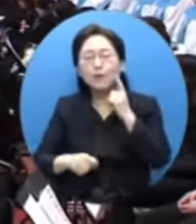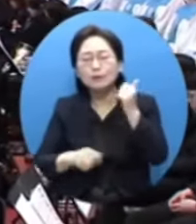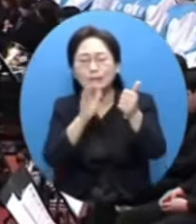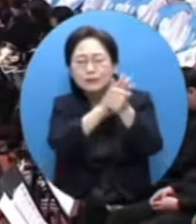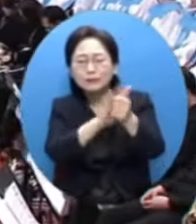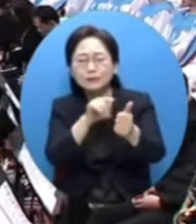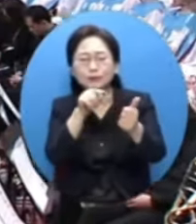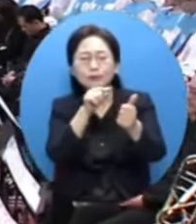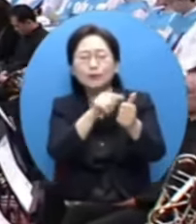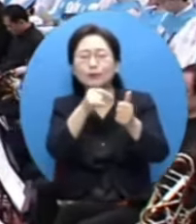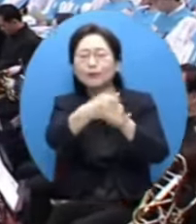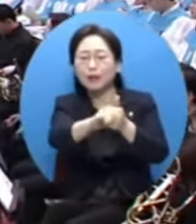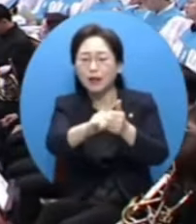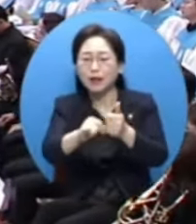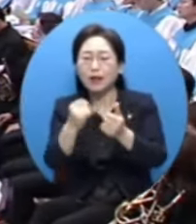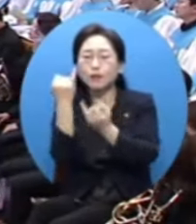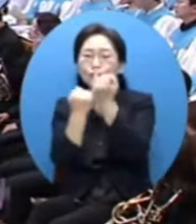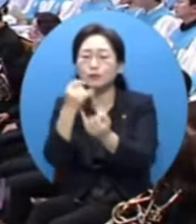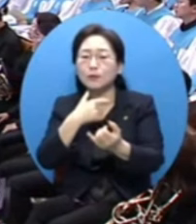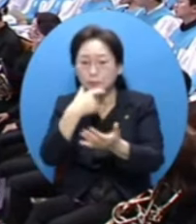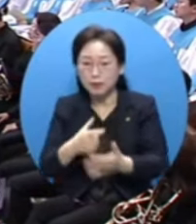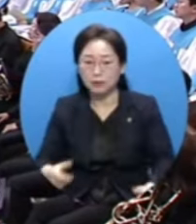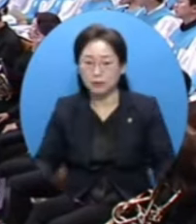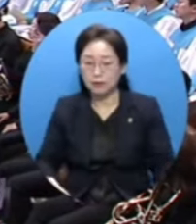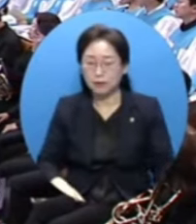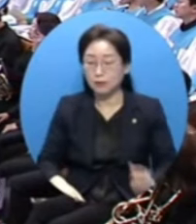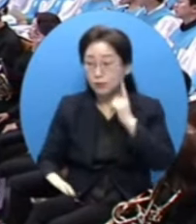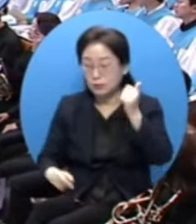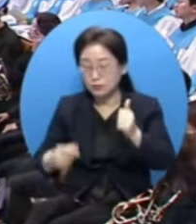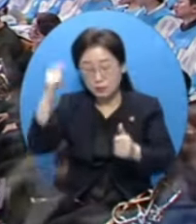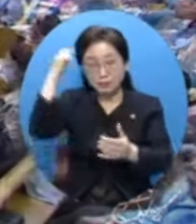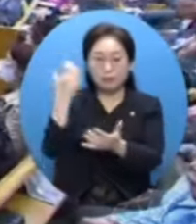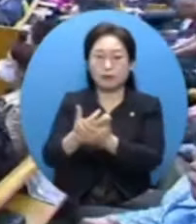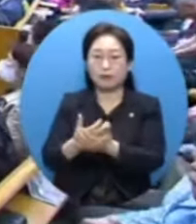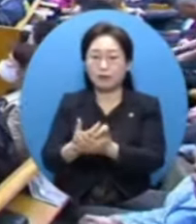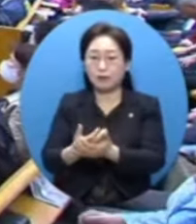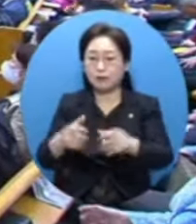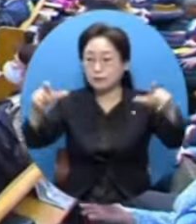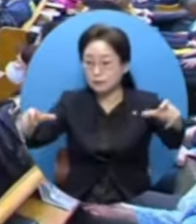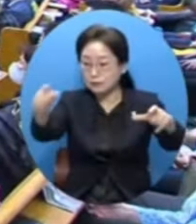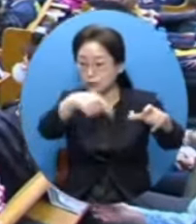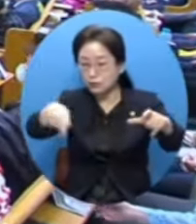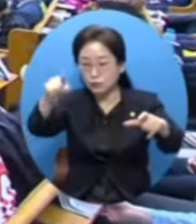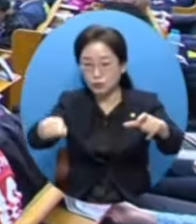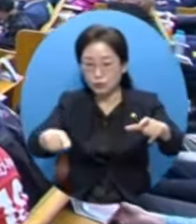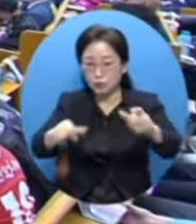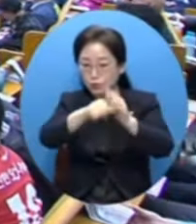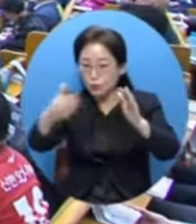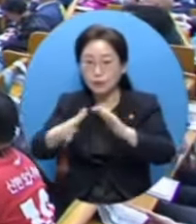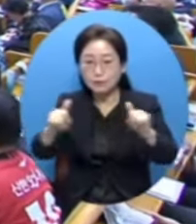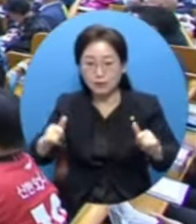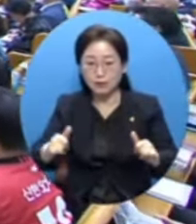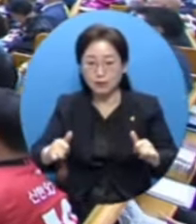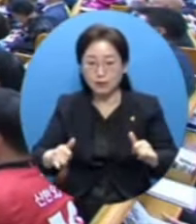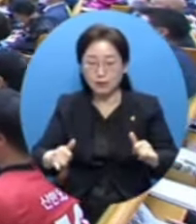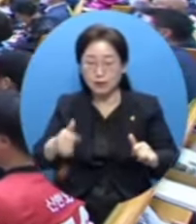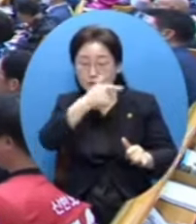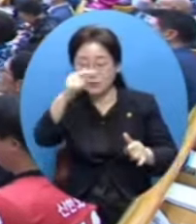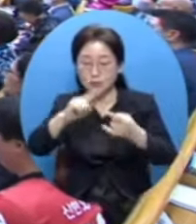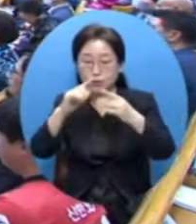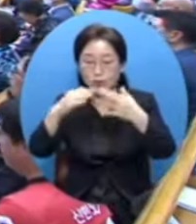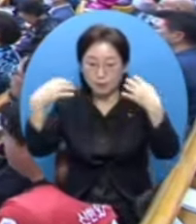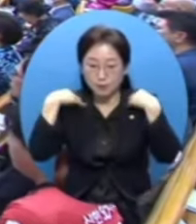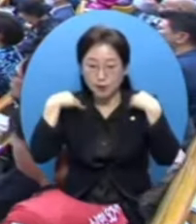빠졌어요. 목사님 충격을 받았습니다. 그 지역에서 저명 인사고 대형교 목사님의 딸이 동성애 빠지게